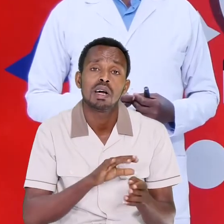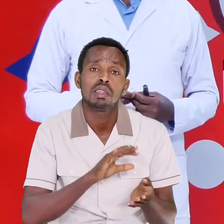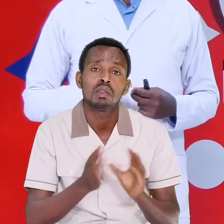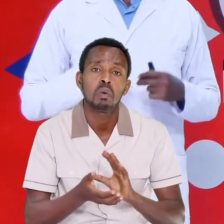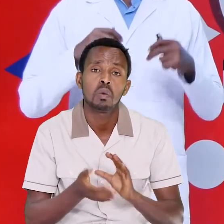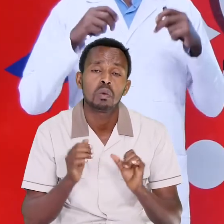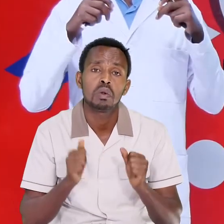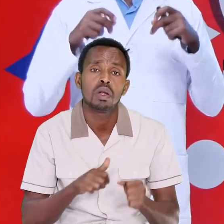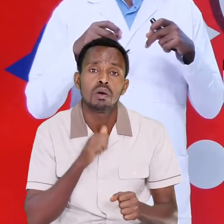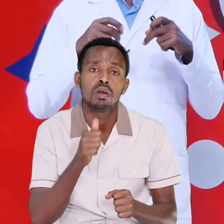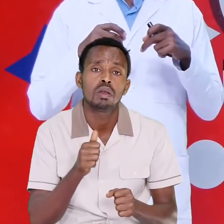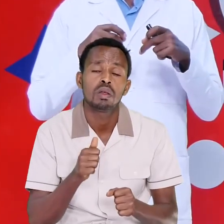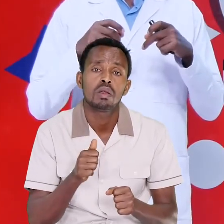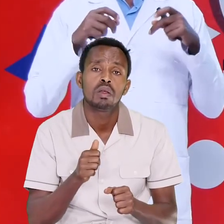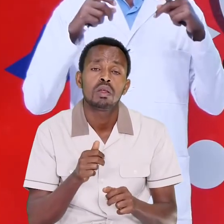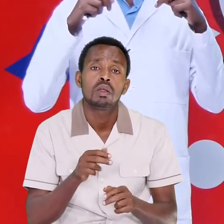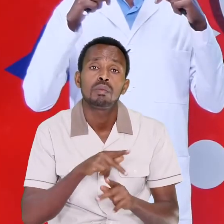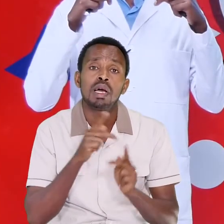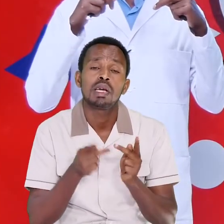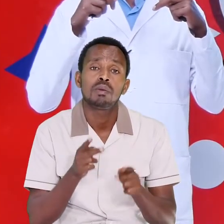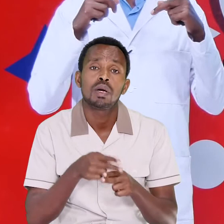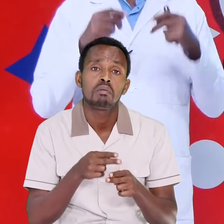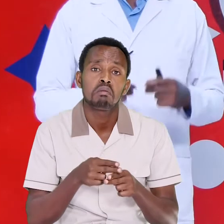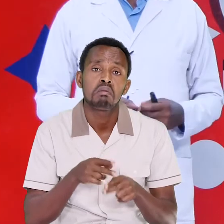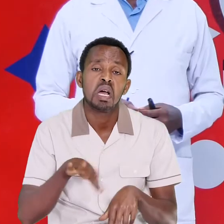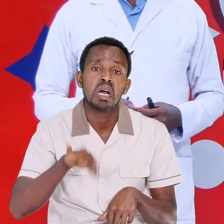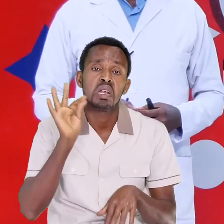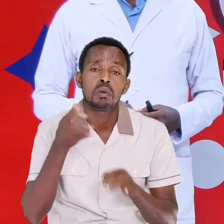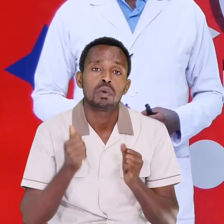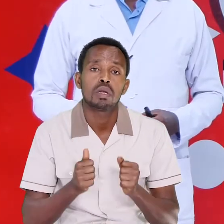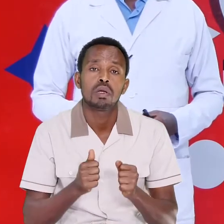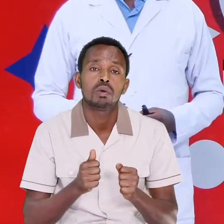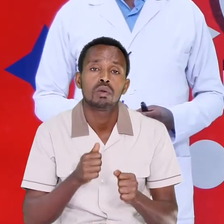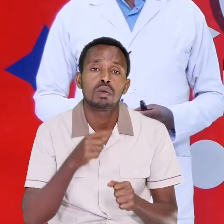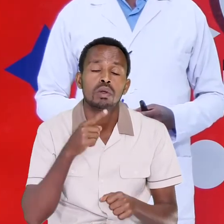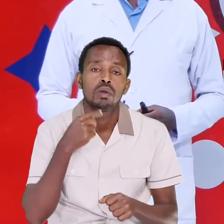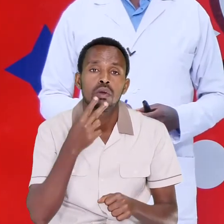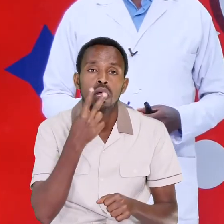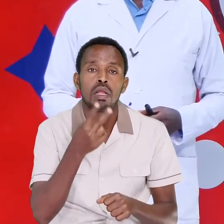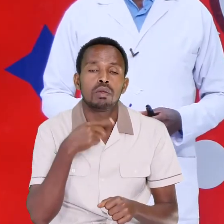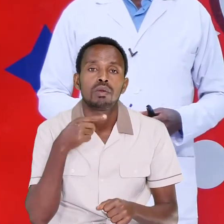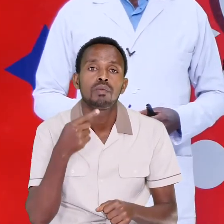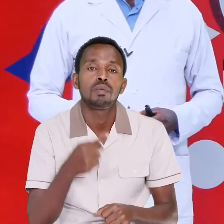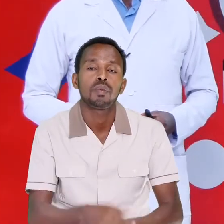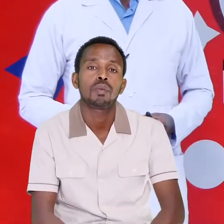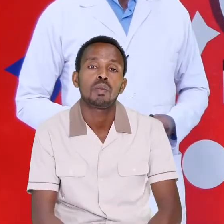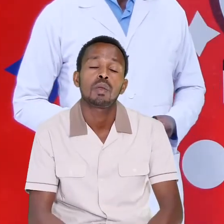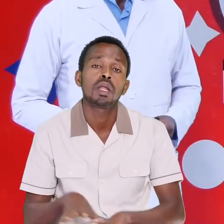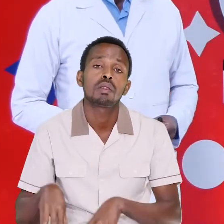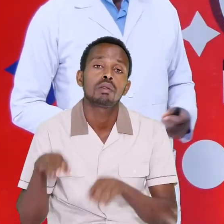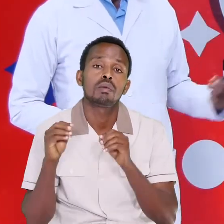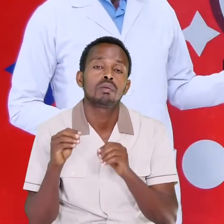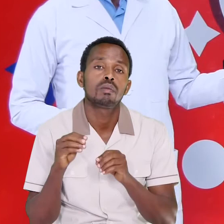tolaan bakka maqaa isaatii kanatti argamuu dadhabu kan jedhu ilaallaa jechuudha.